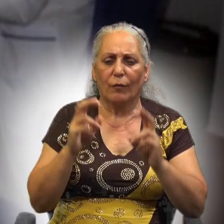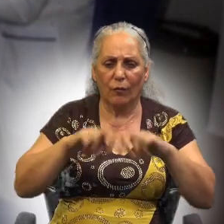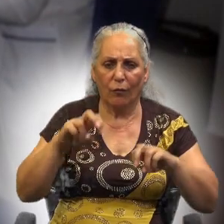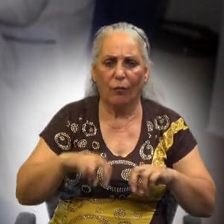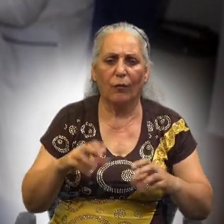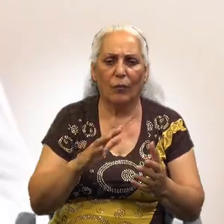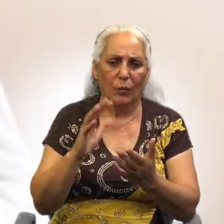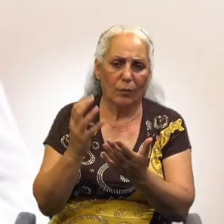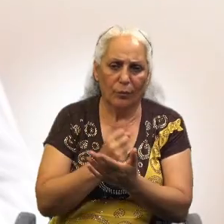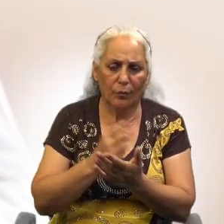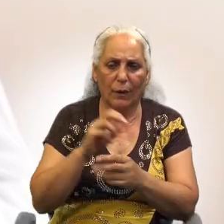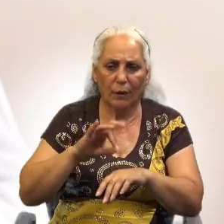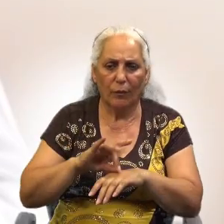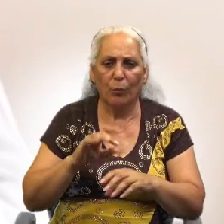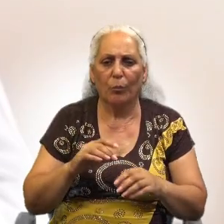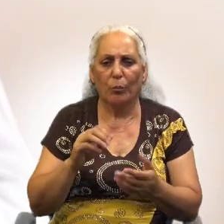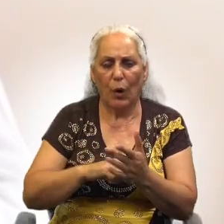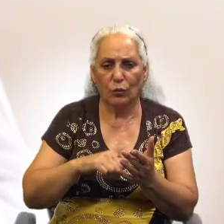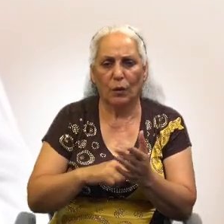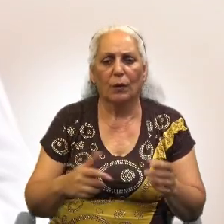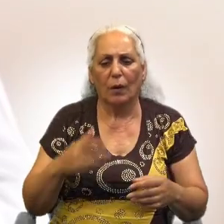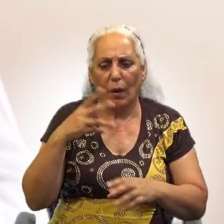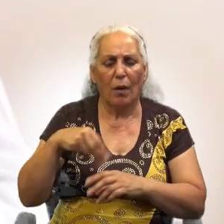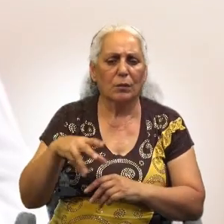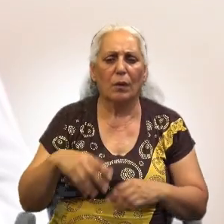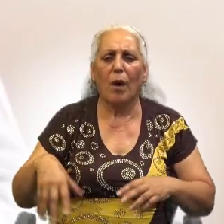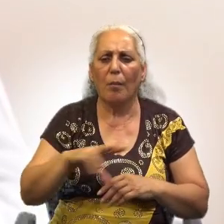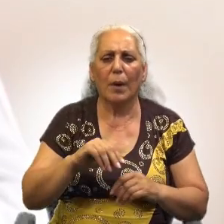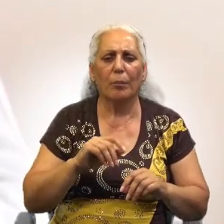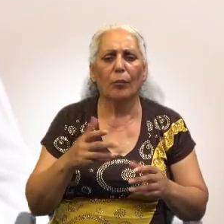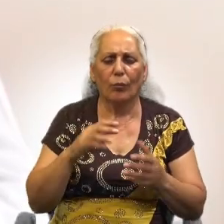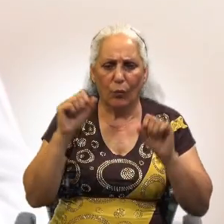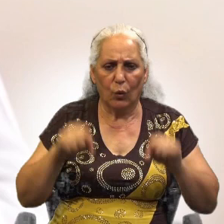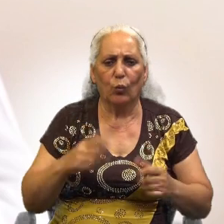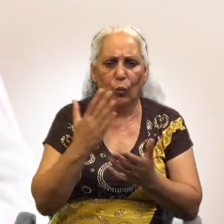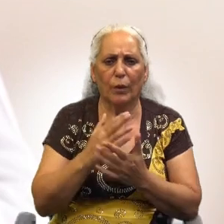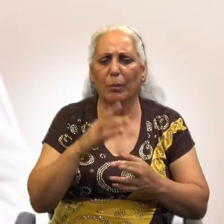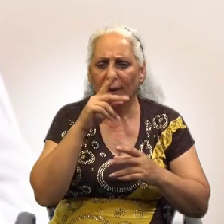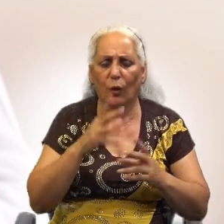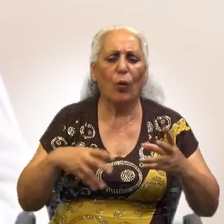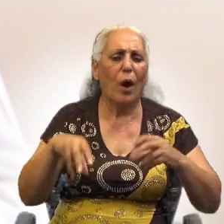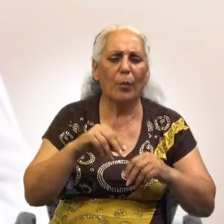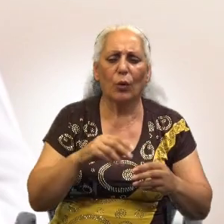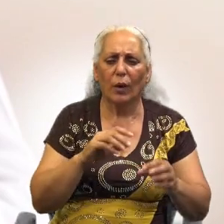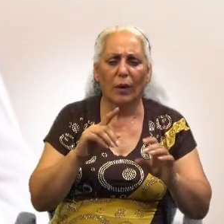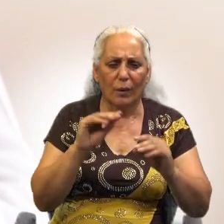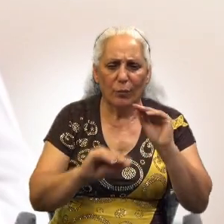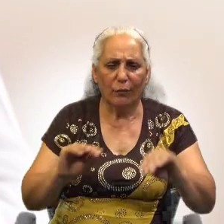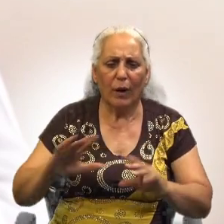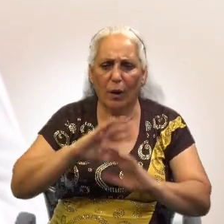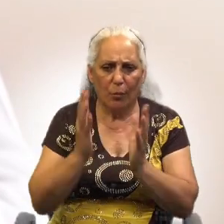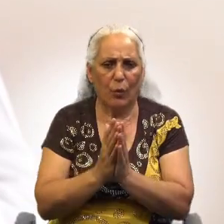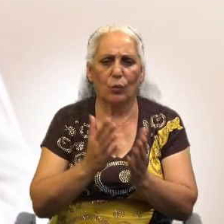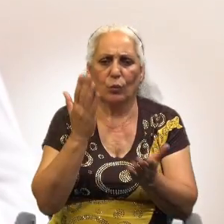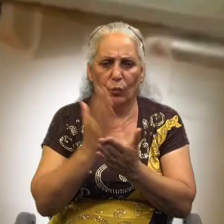այնպես էլ բուժում։ Հայաստանի պայմաններում ունենք բոլոր հնարավոր դեղորայքային բուժման և գործիքային բուժման բոլոր